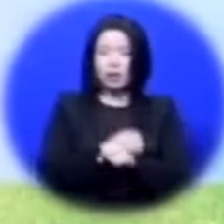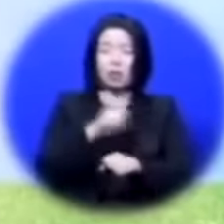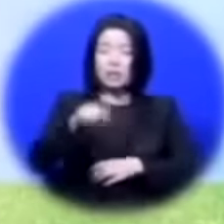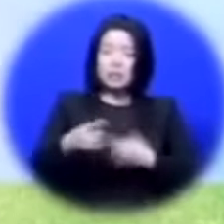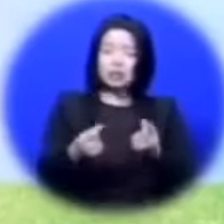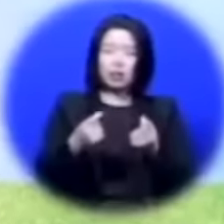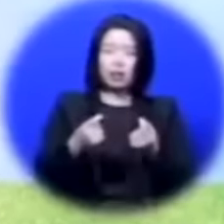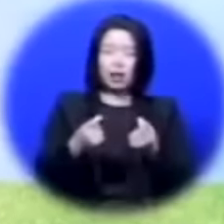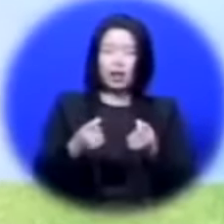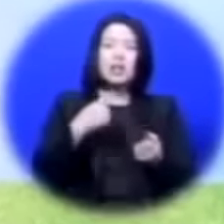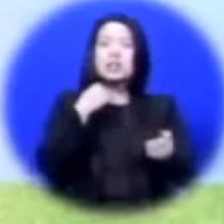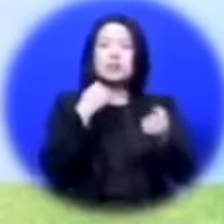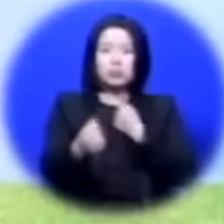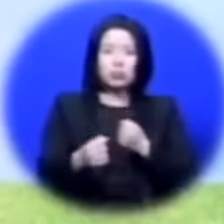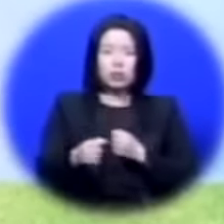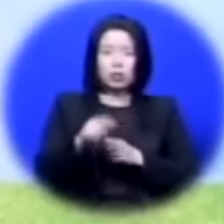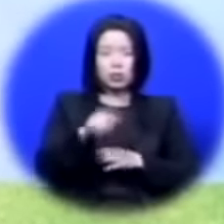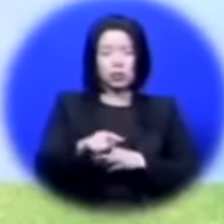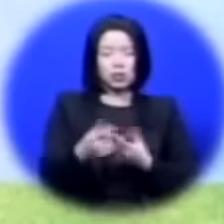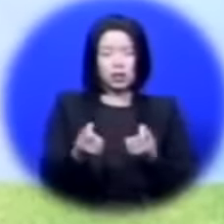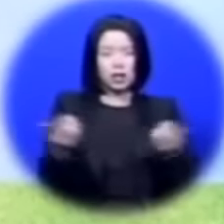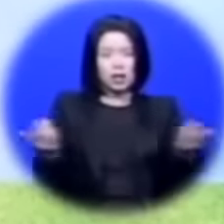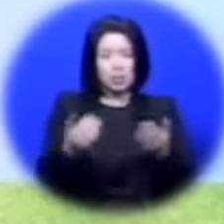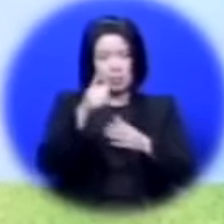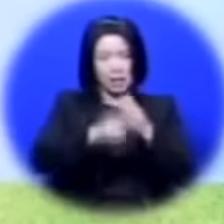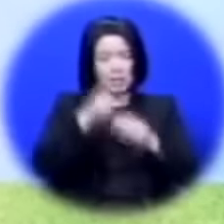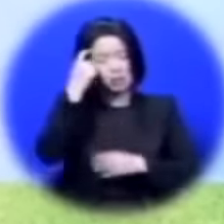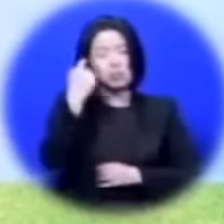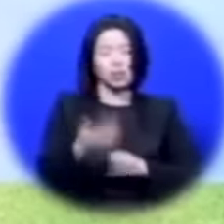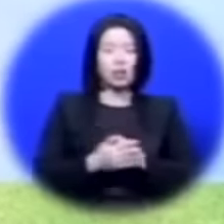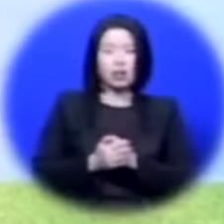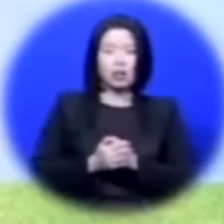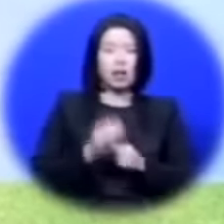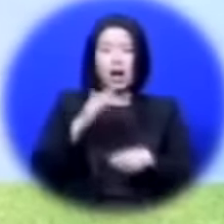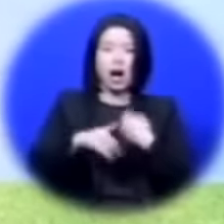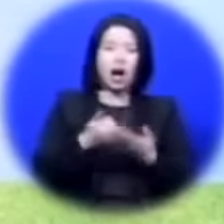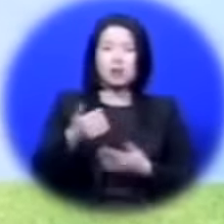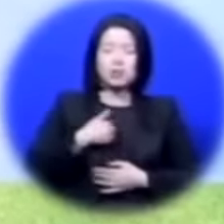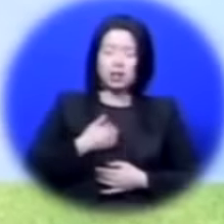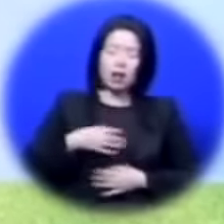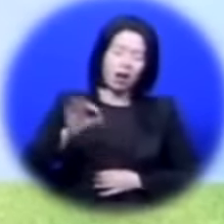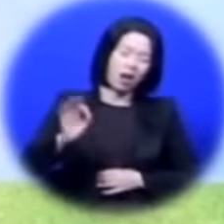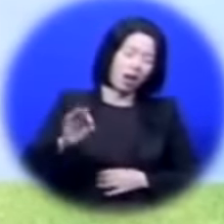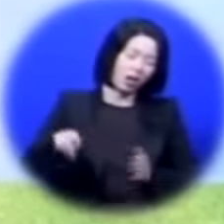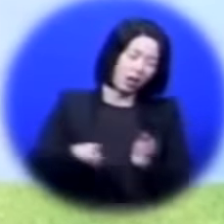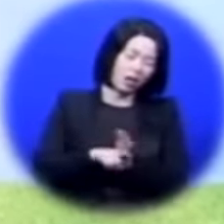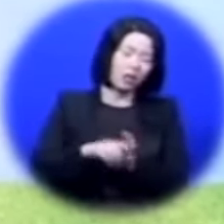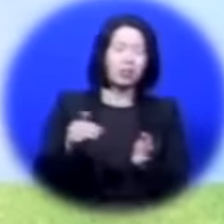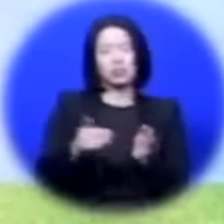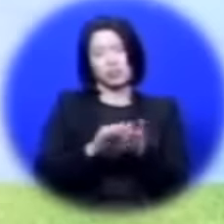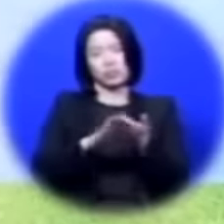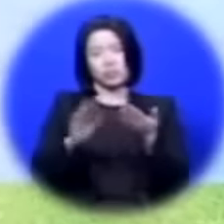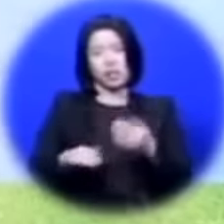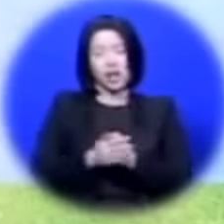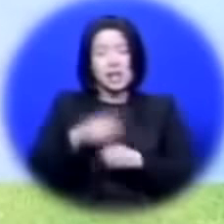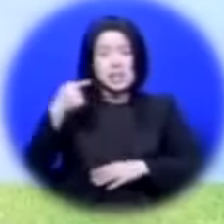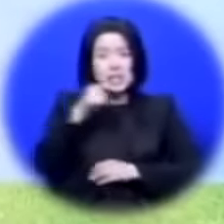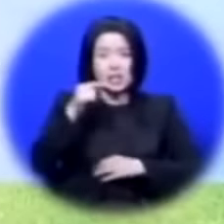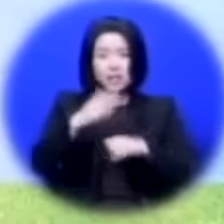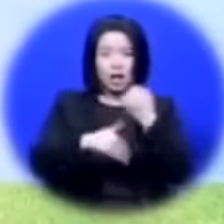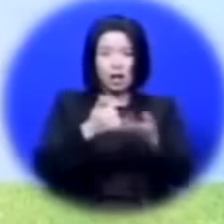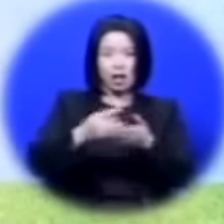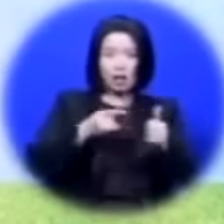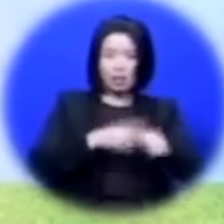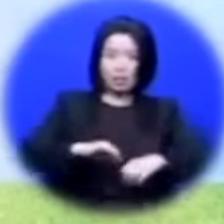했는데도 그렇게 됐냐는 거예요 하나님 제가 하나님을 건성으로 믿었습니다 철저히 하나님께